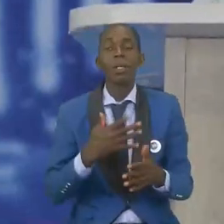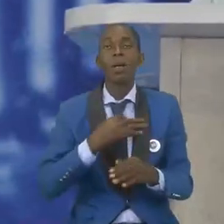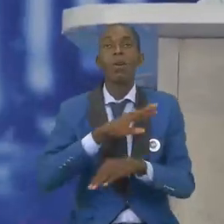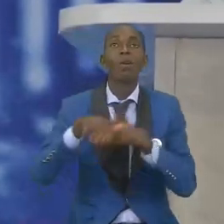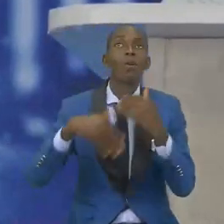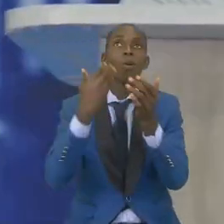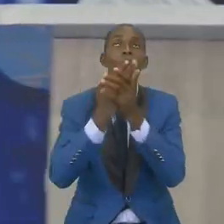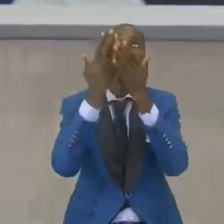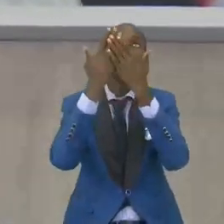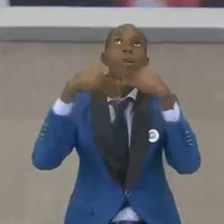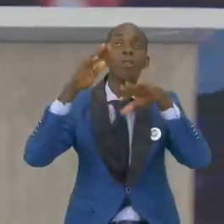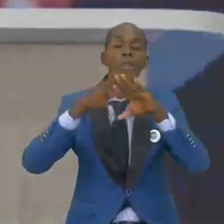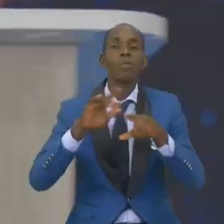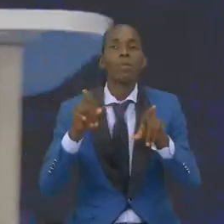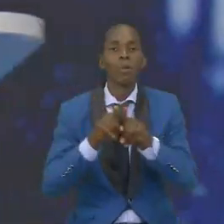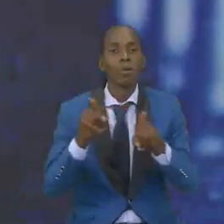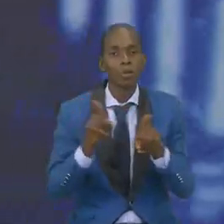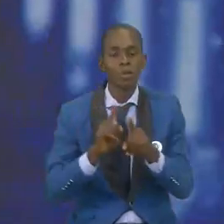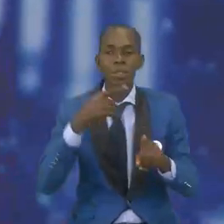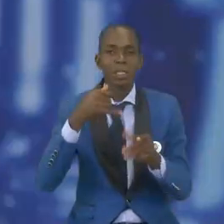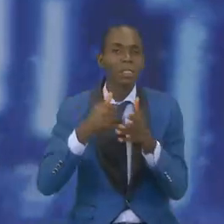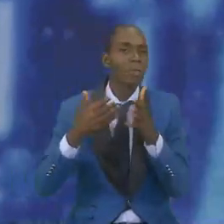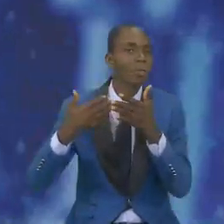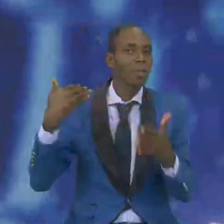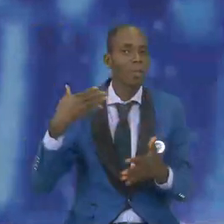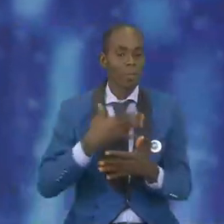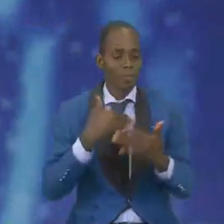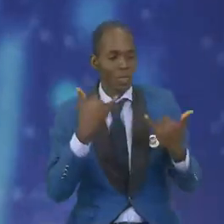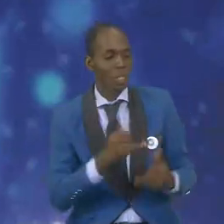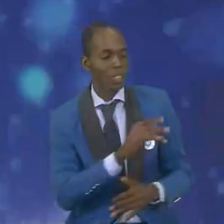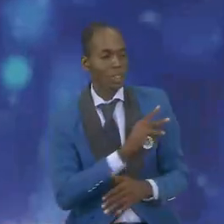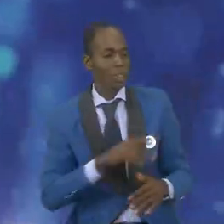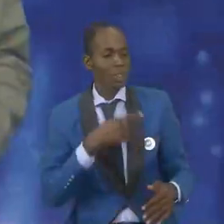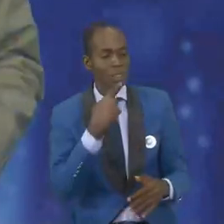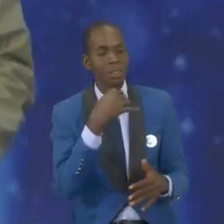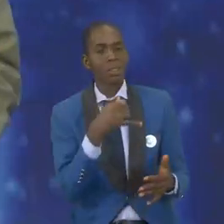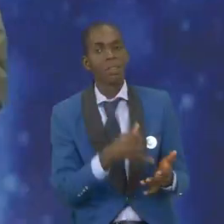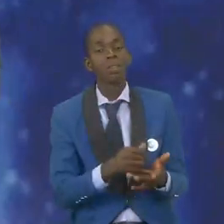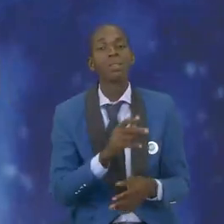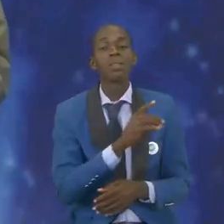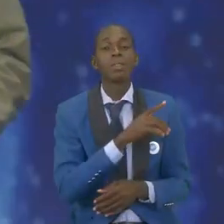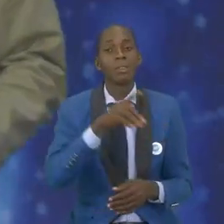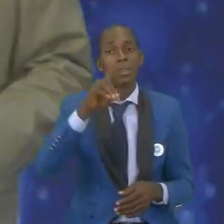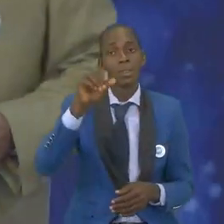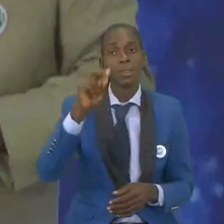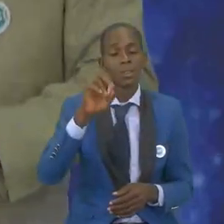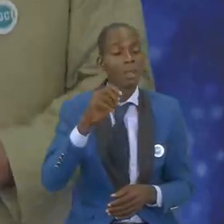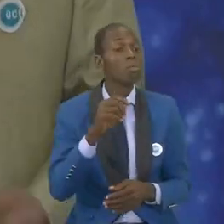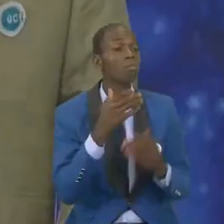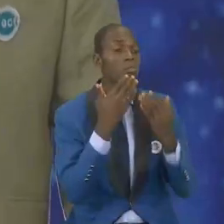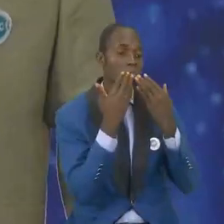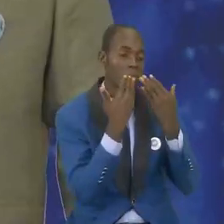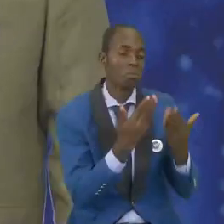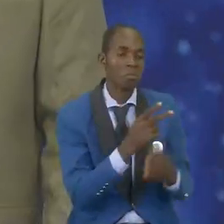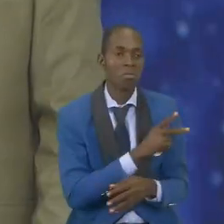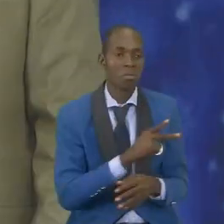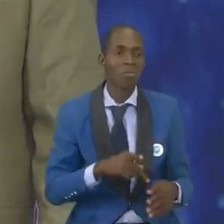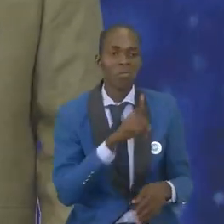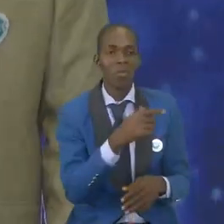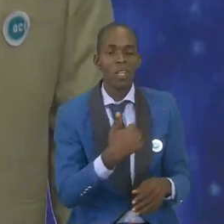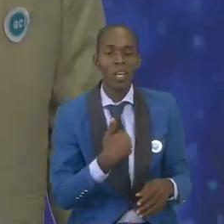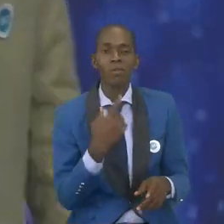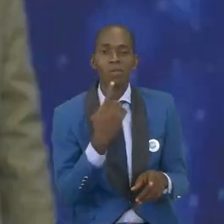Les anges l'ont déjà affirmé. Et tout le ciel l'a déjà déclaré. Alors le roi